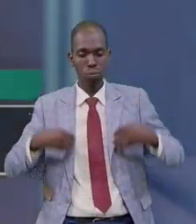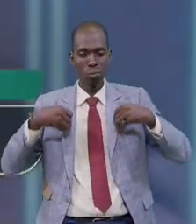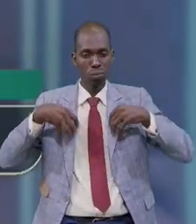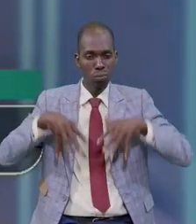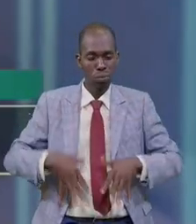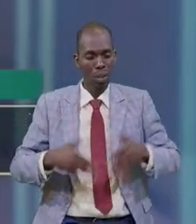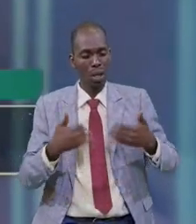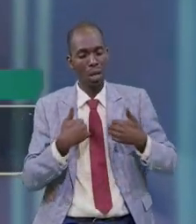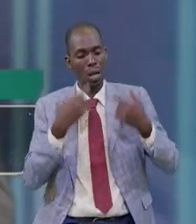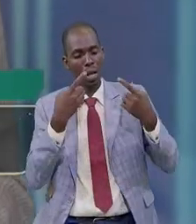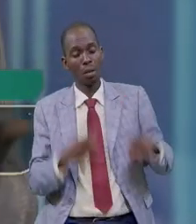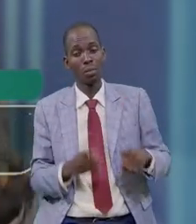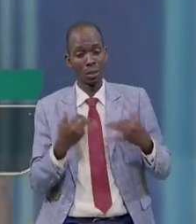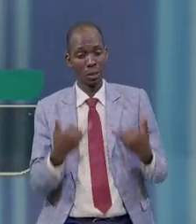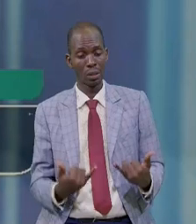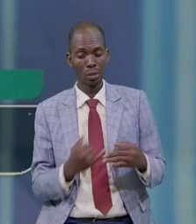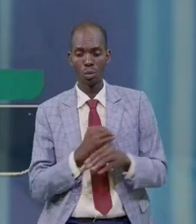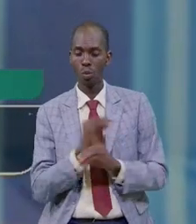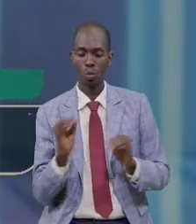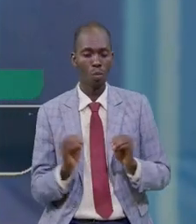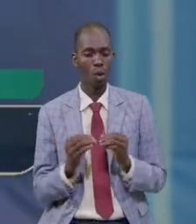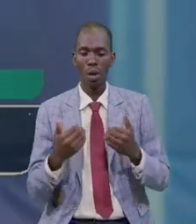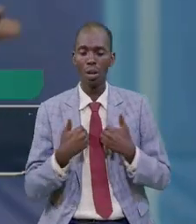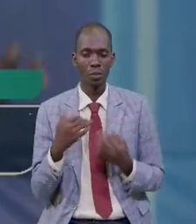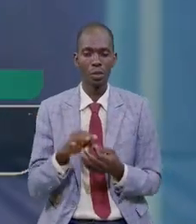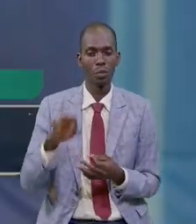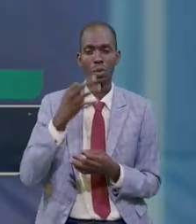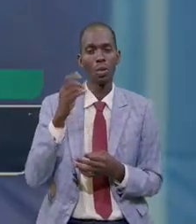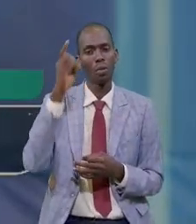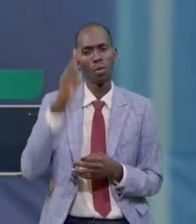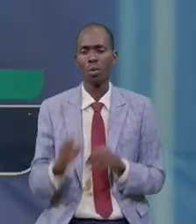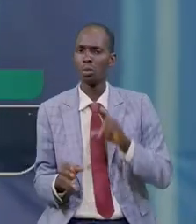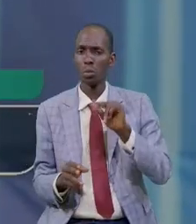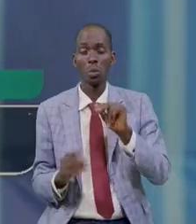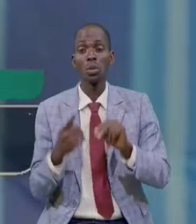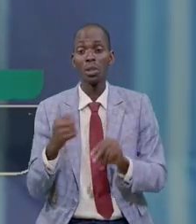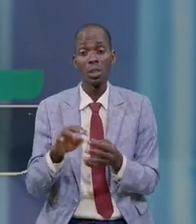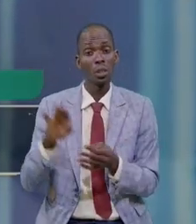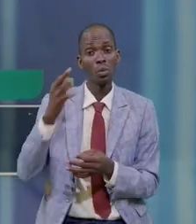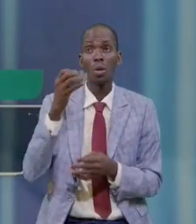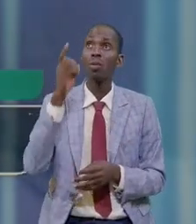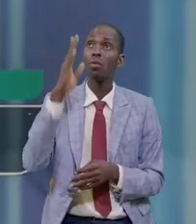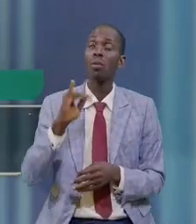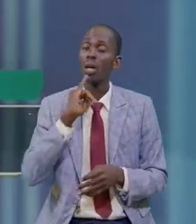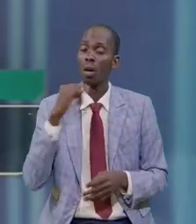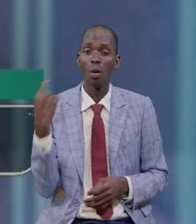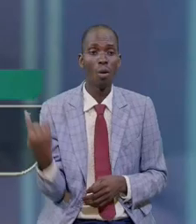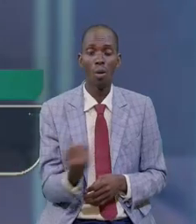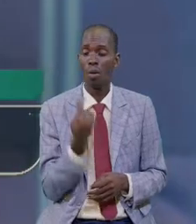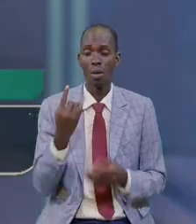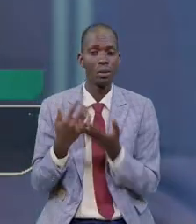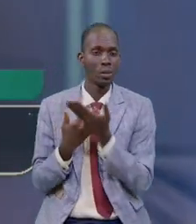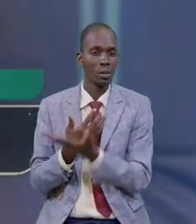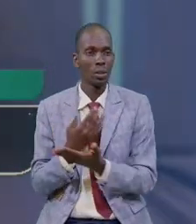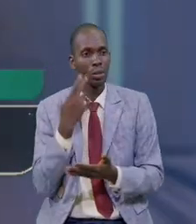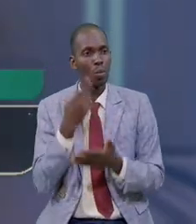après des retards il n'a plus l'esprit de Dieu non l'Esprit de Dieu était toujours là malgré ce